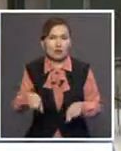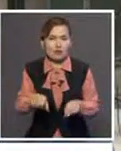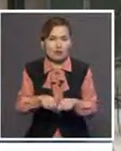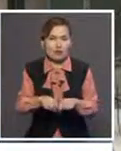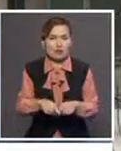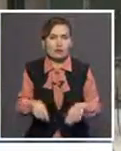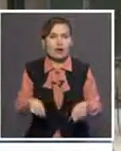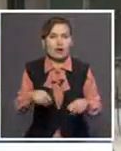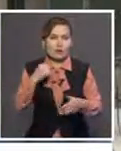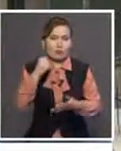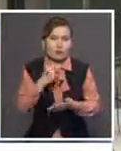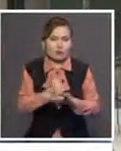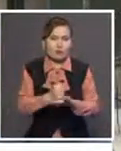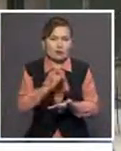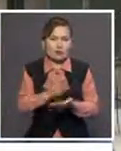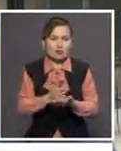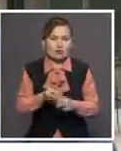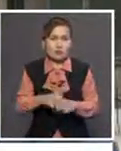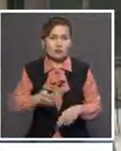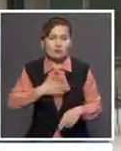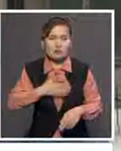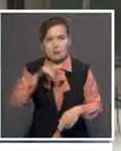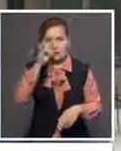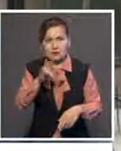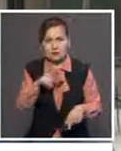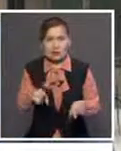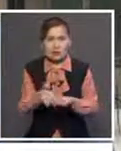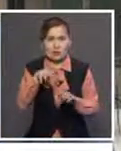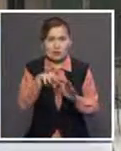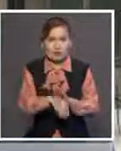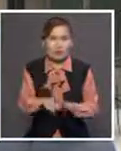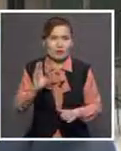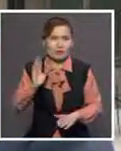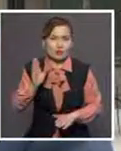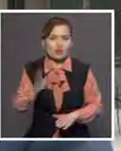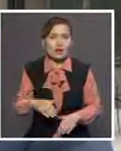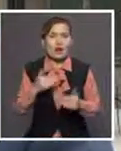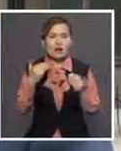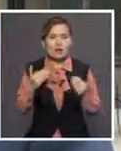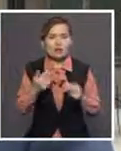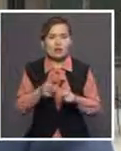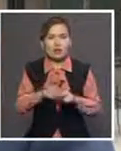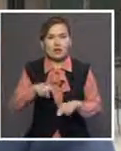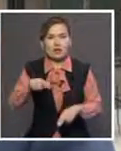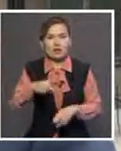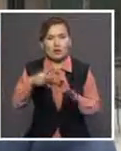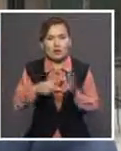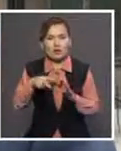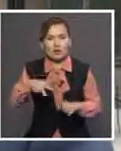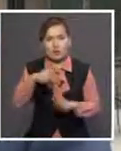тиісті құжаттар қол қойылмаған болатын. Сол себепті бұл кейінге ысырылды. Қазір